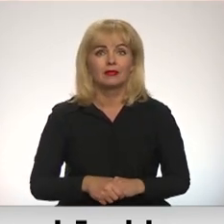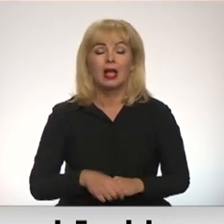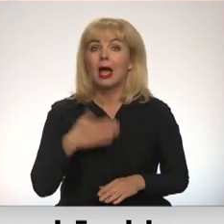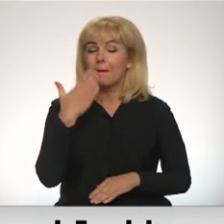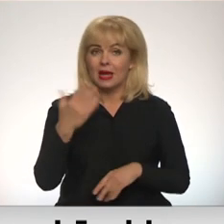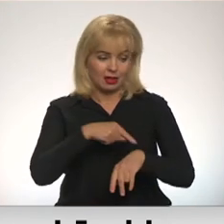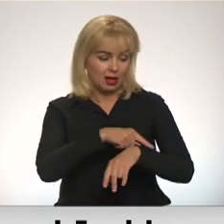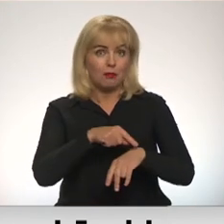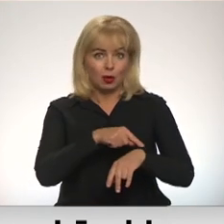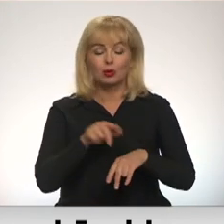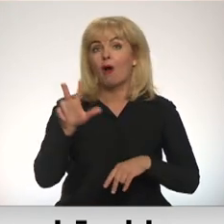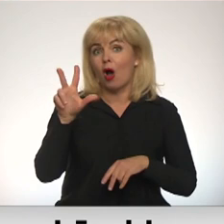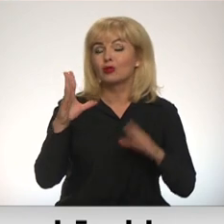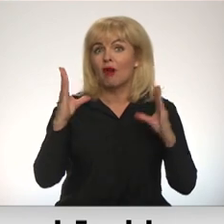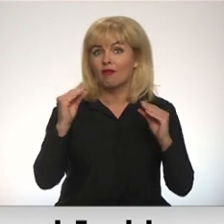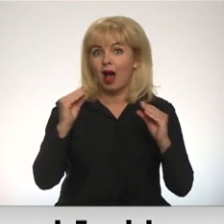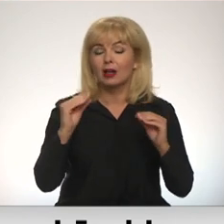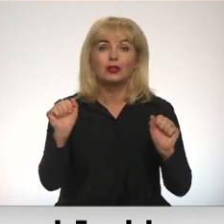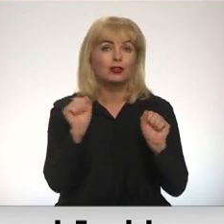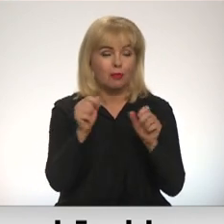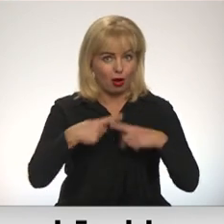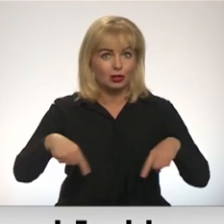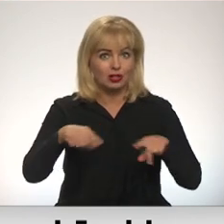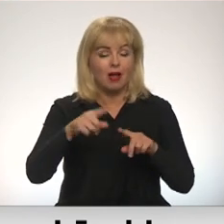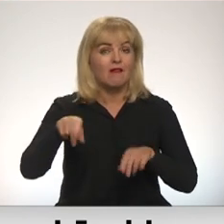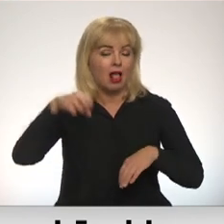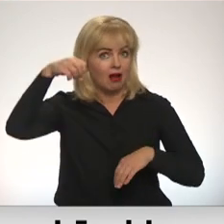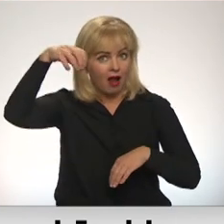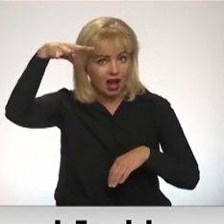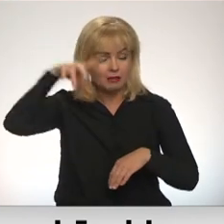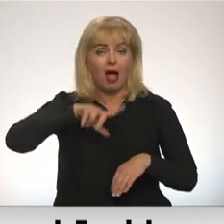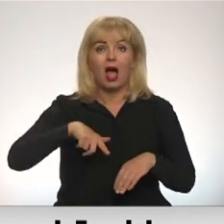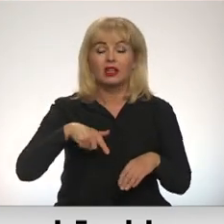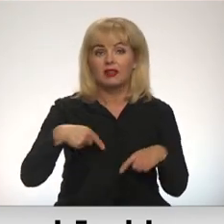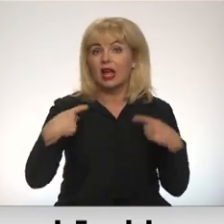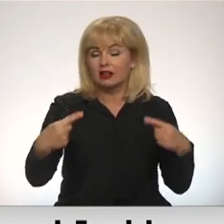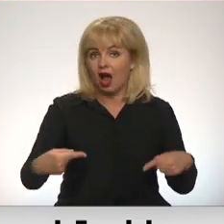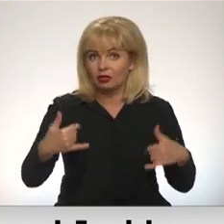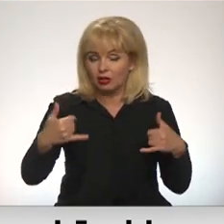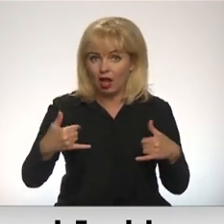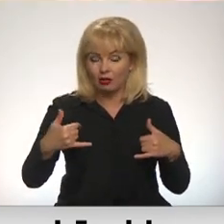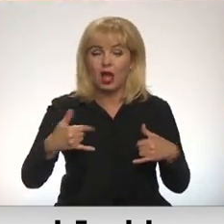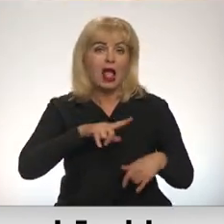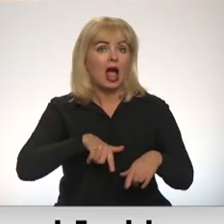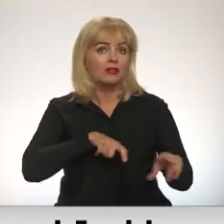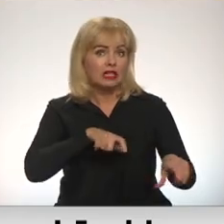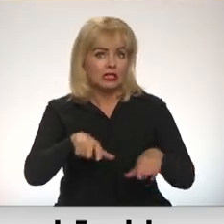Piektdienā pulkstens 8:00 vakarā sporta zālē vēl deg gaisma, jo Latvijas ratiņu basketbola izlase trenējas.